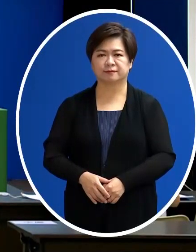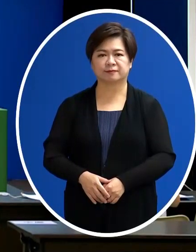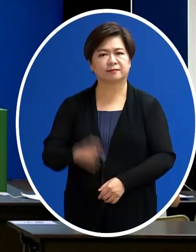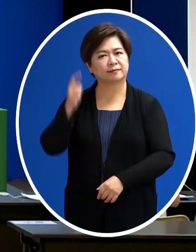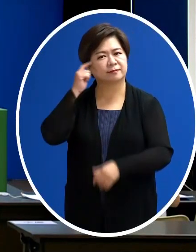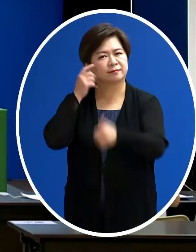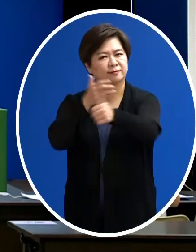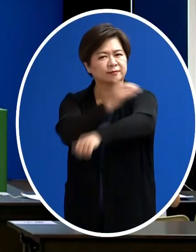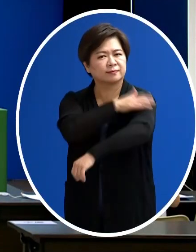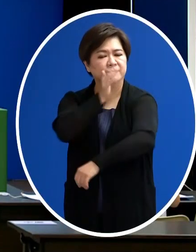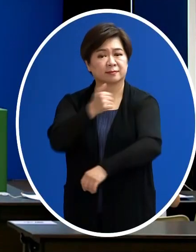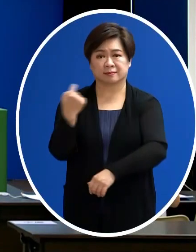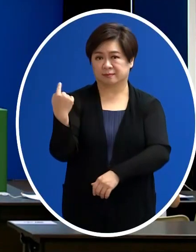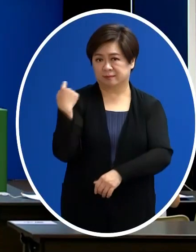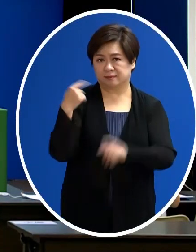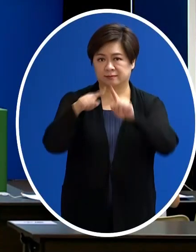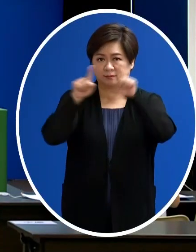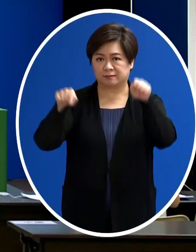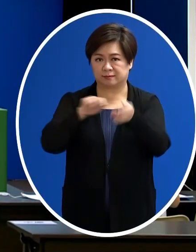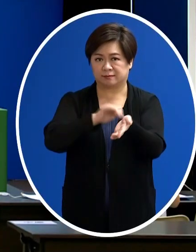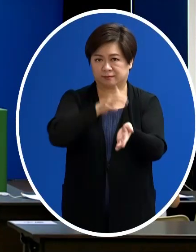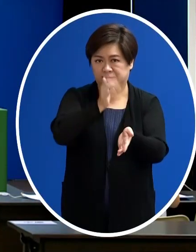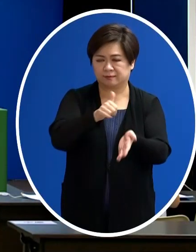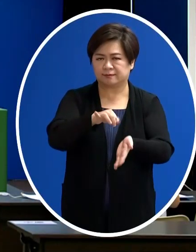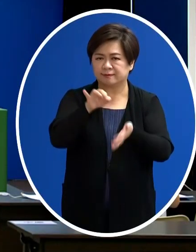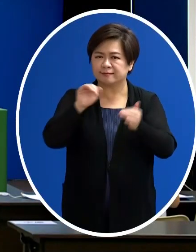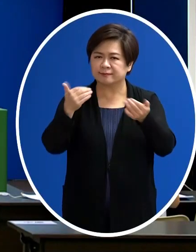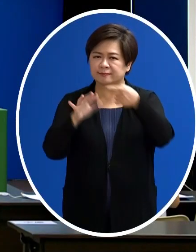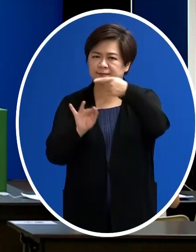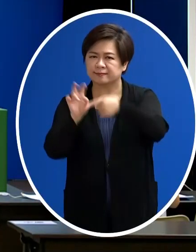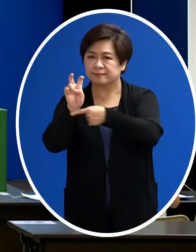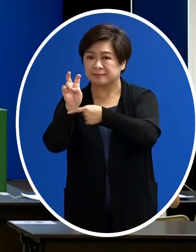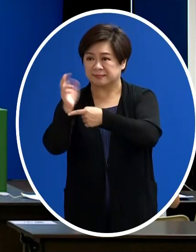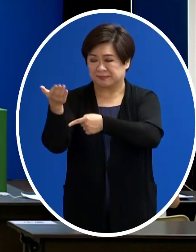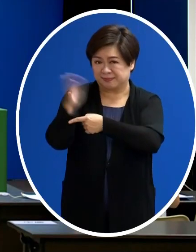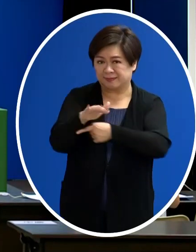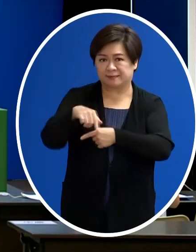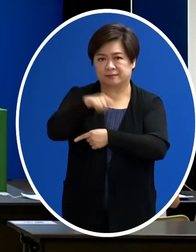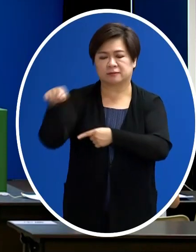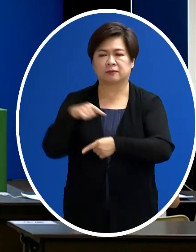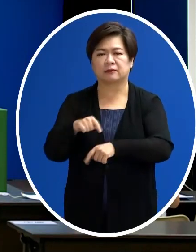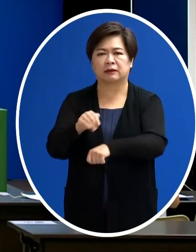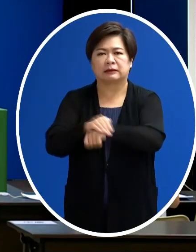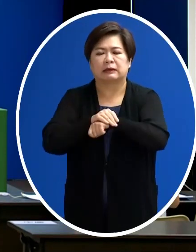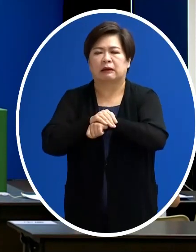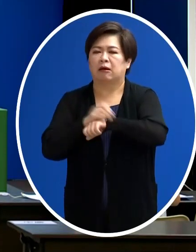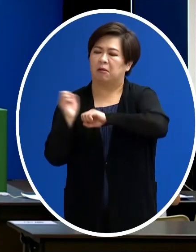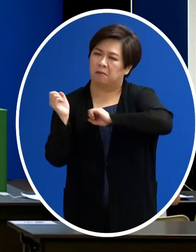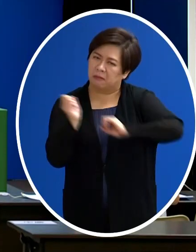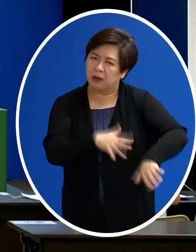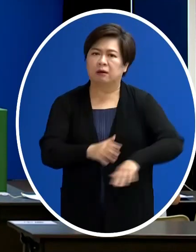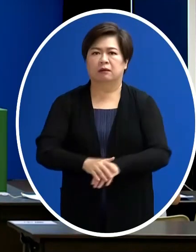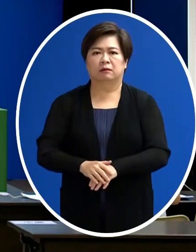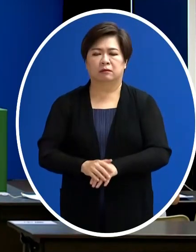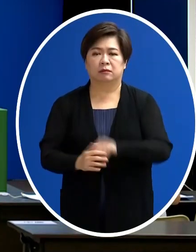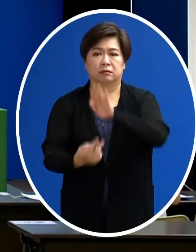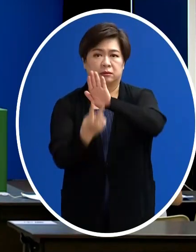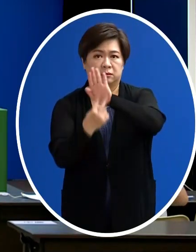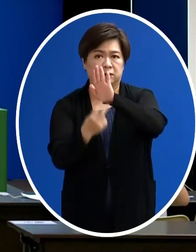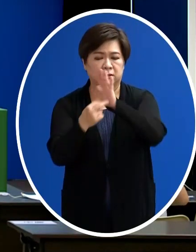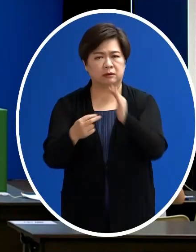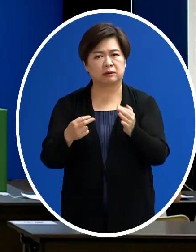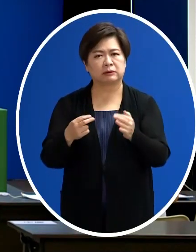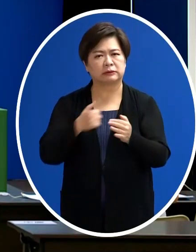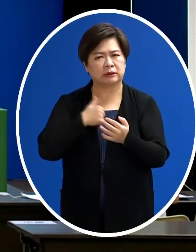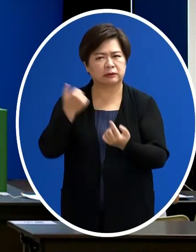好，部长想请教一下，昨天我们张教授有说约20%的死亡个案是放弃急救，然后他也有强调说相对比例